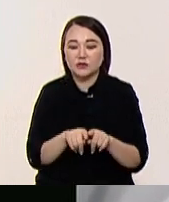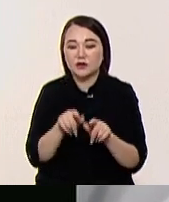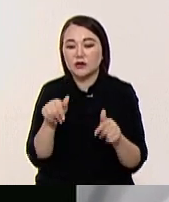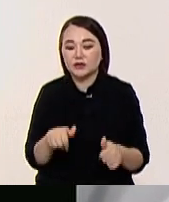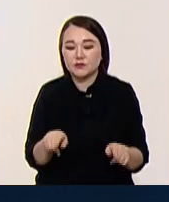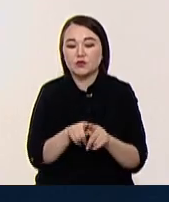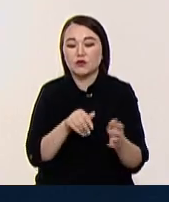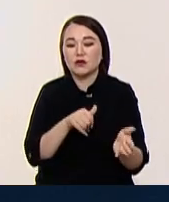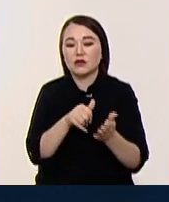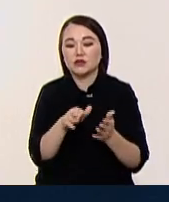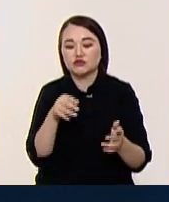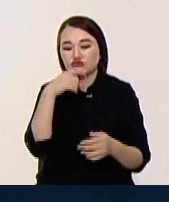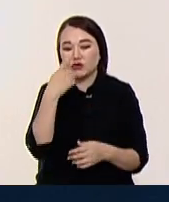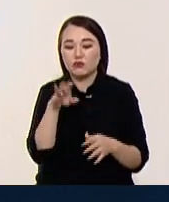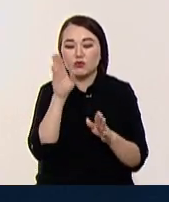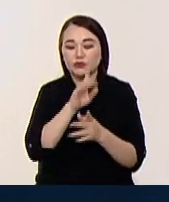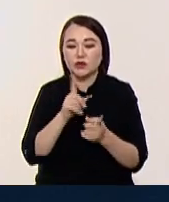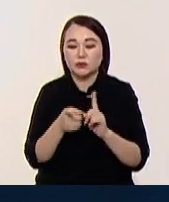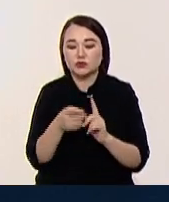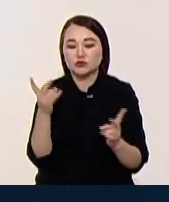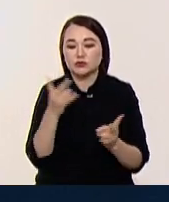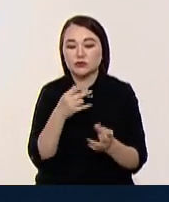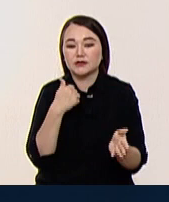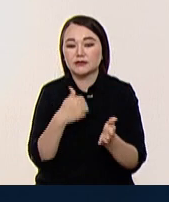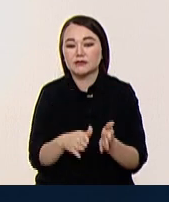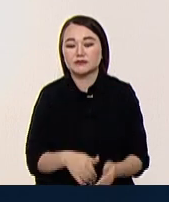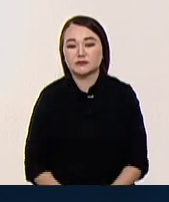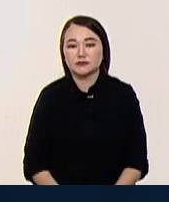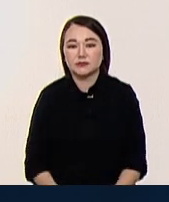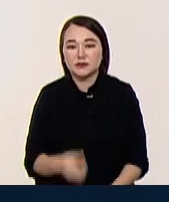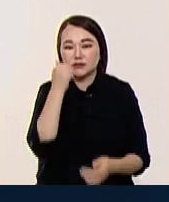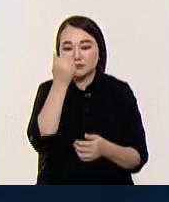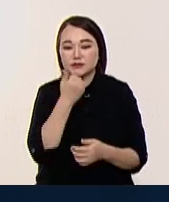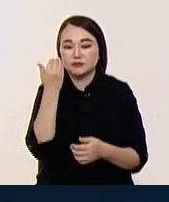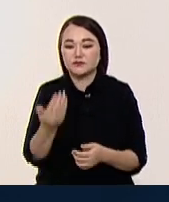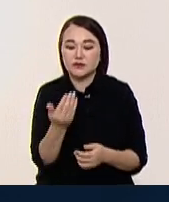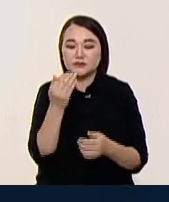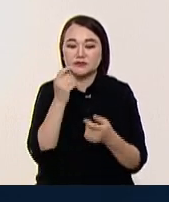есть от таких напитков в жаркую погоду, наоборот, надо отказываться. Спасибо вам.